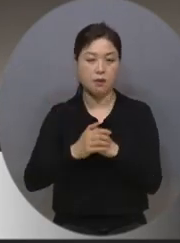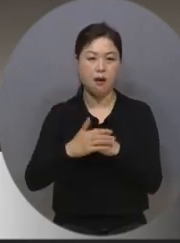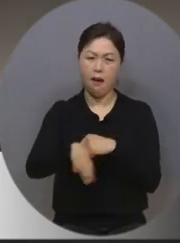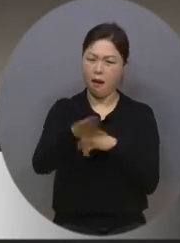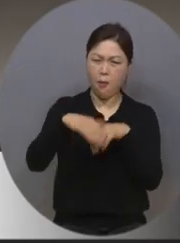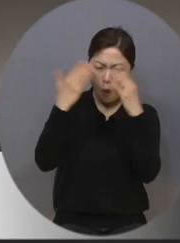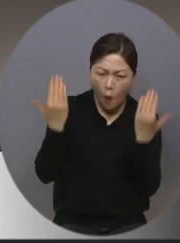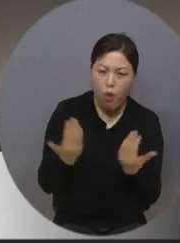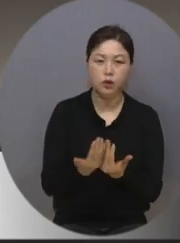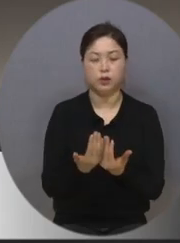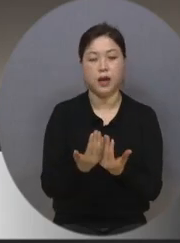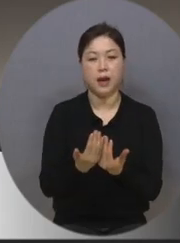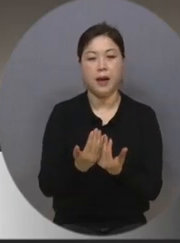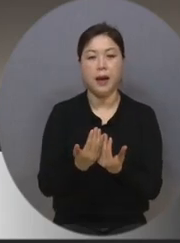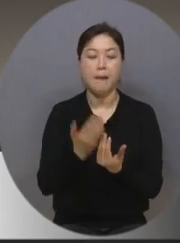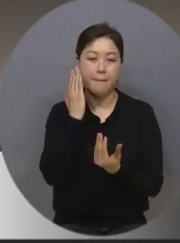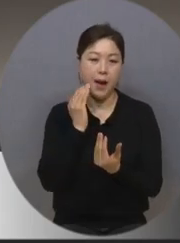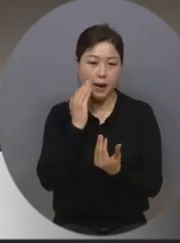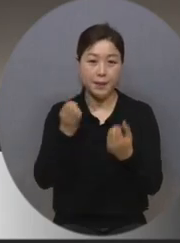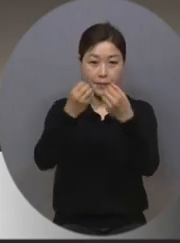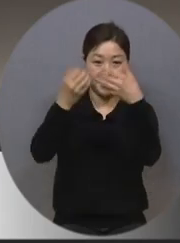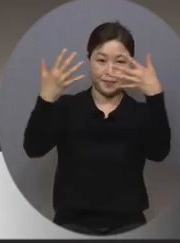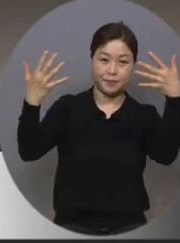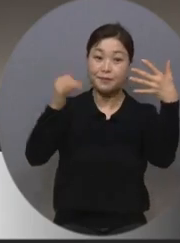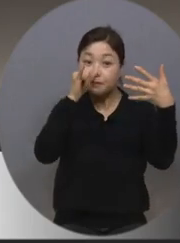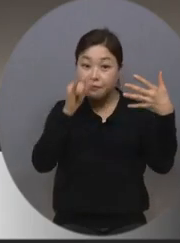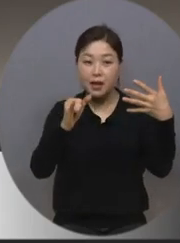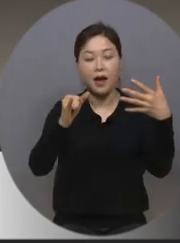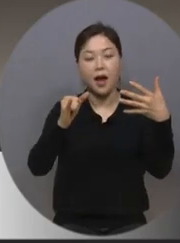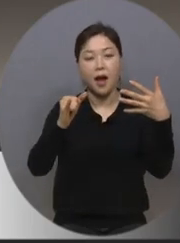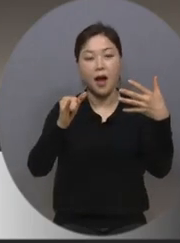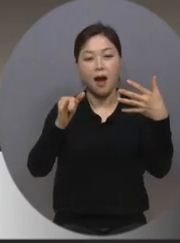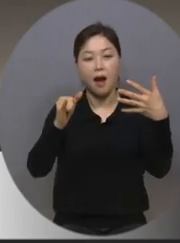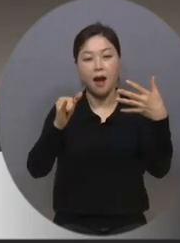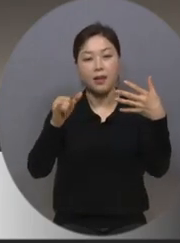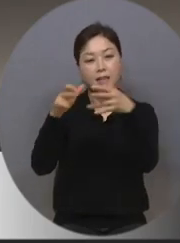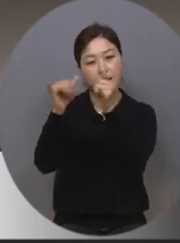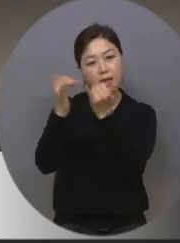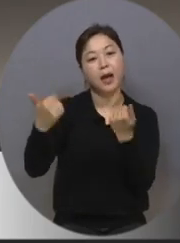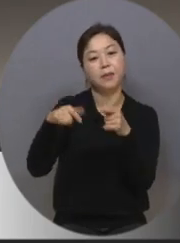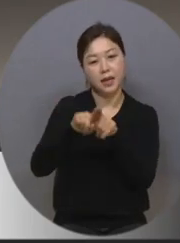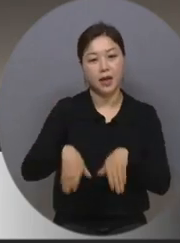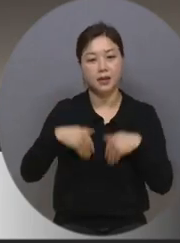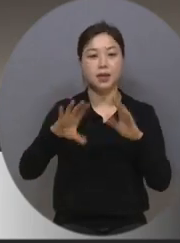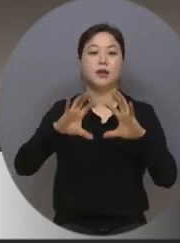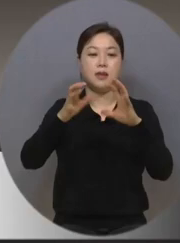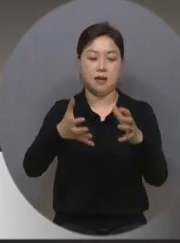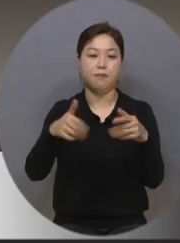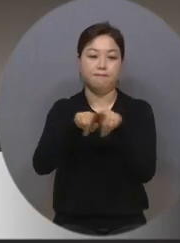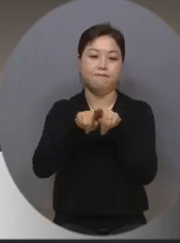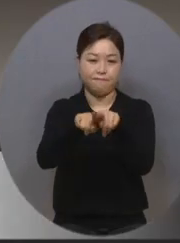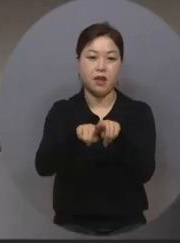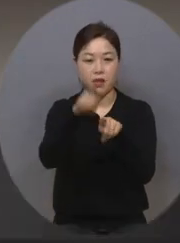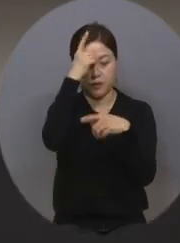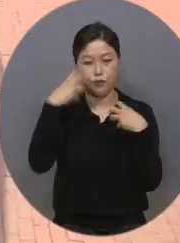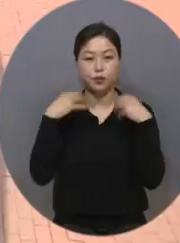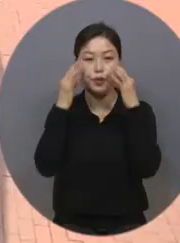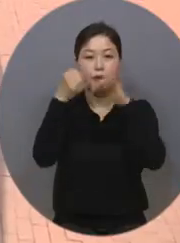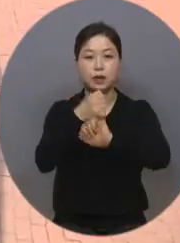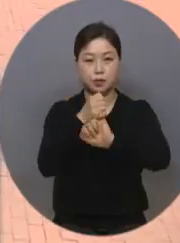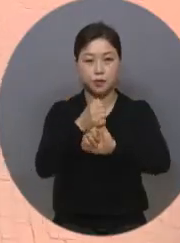마음에 파란 빛을 밝히고 자폐 장애인들과 함께 따뜻한 세상을 가는 데 정부도 최대한